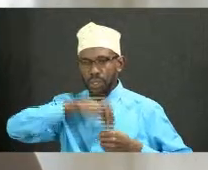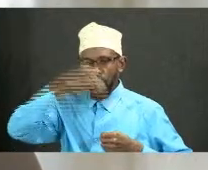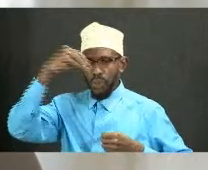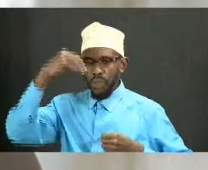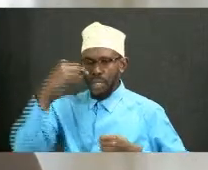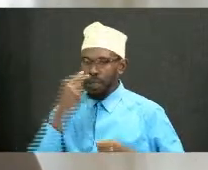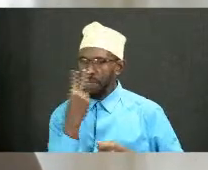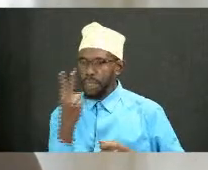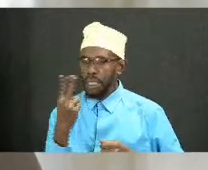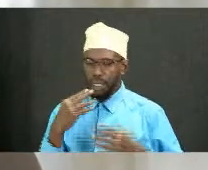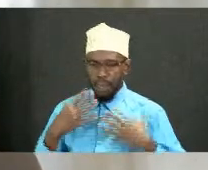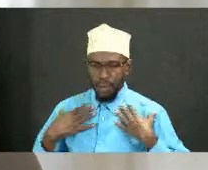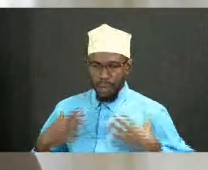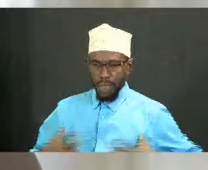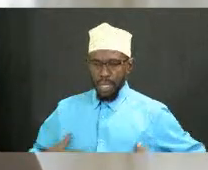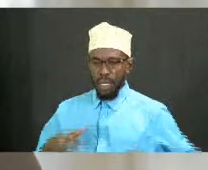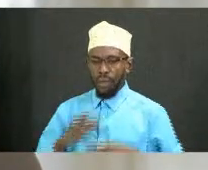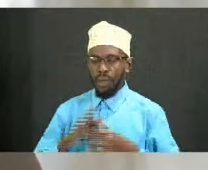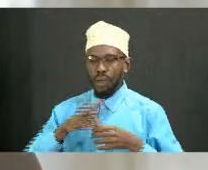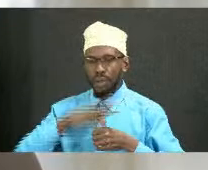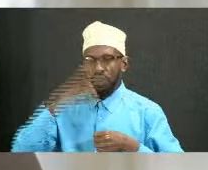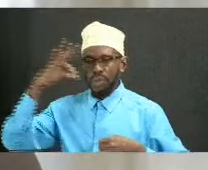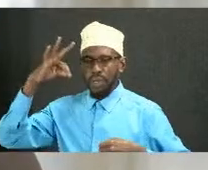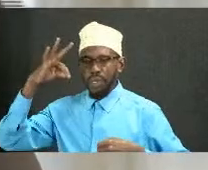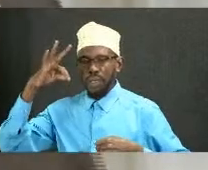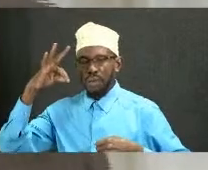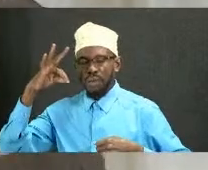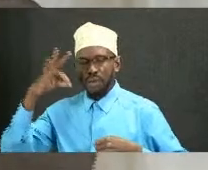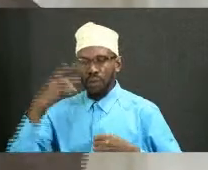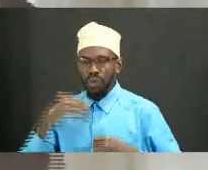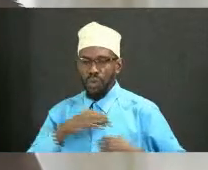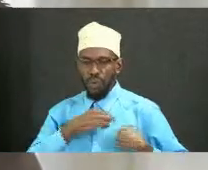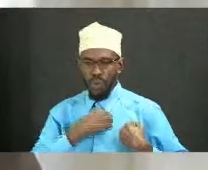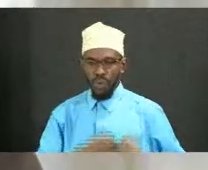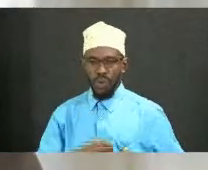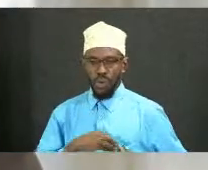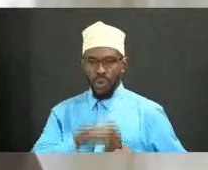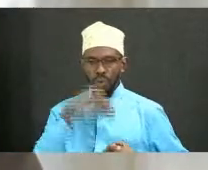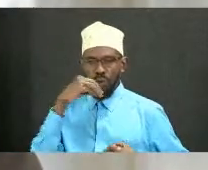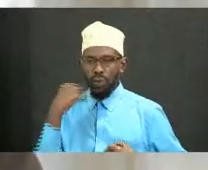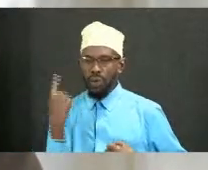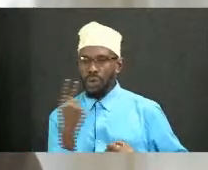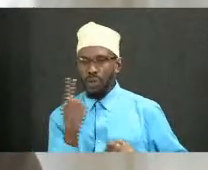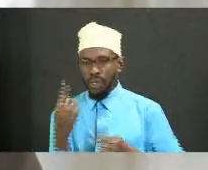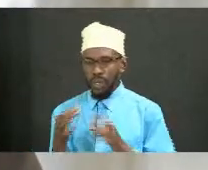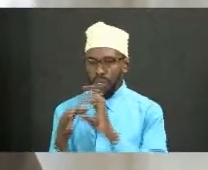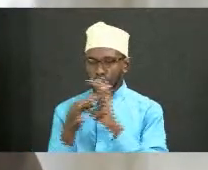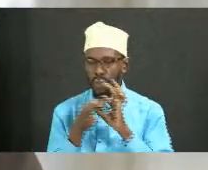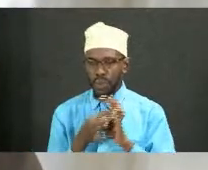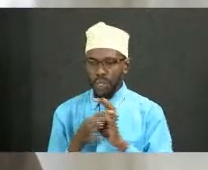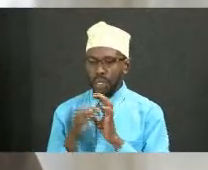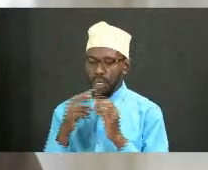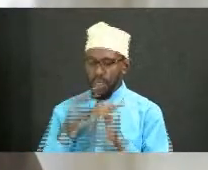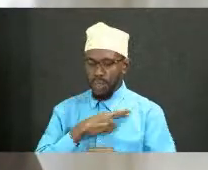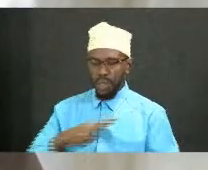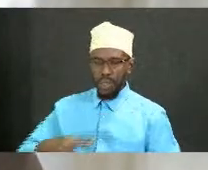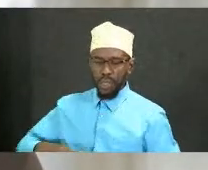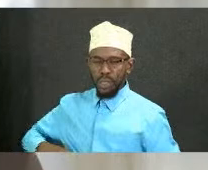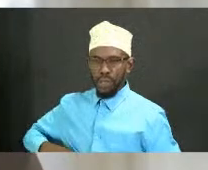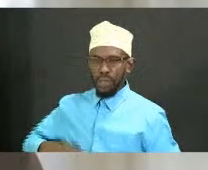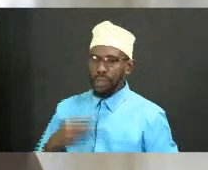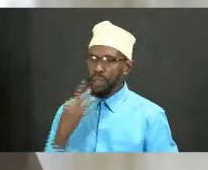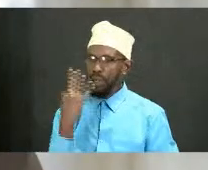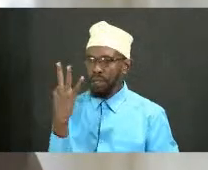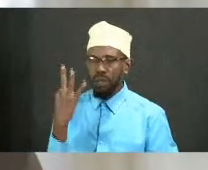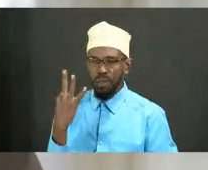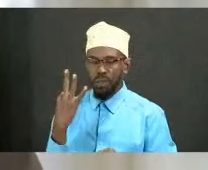Na ukiangalia watu wengi wanaweka spirituality, mambo ya kiroho, imetangamana na maneno ya dini. So hizi